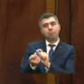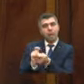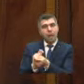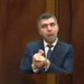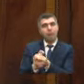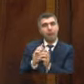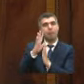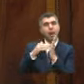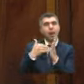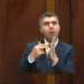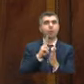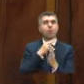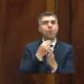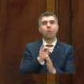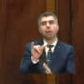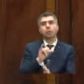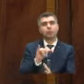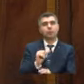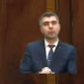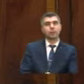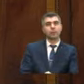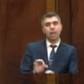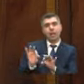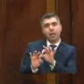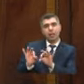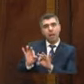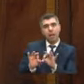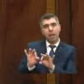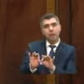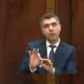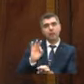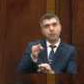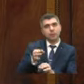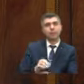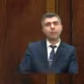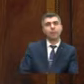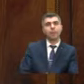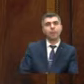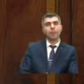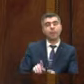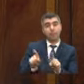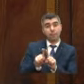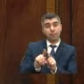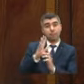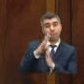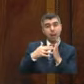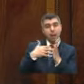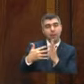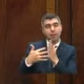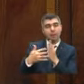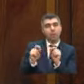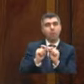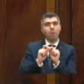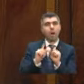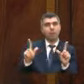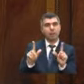نتراجعها، يلا قولوا لي أعطيوني إجراءات عملية في مراجعة هذا. أما ما قدمته هو برنامج عملي واضح،